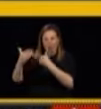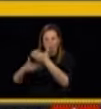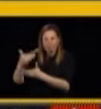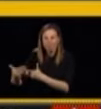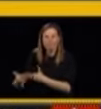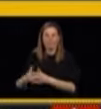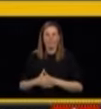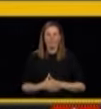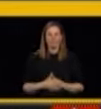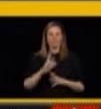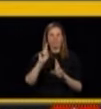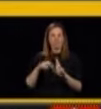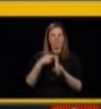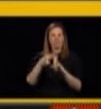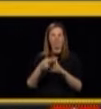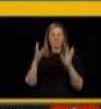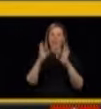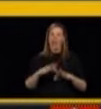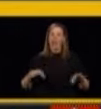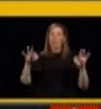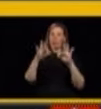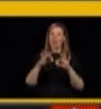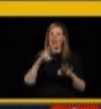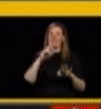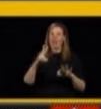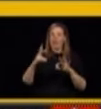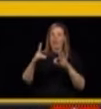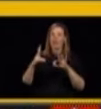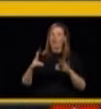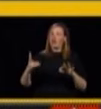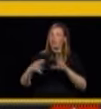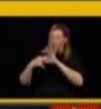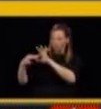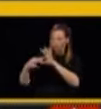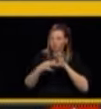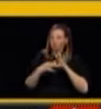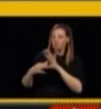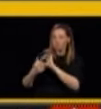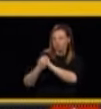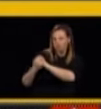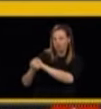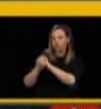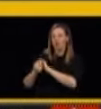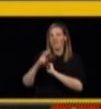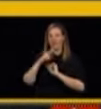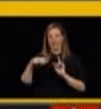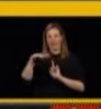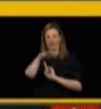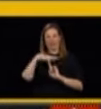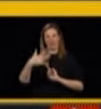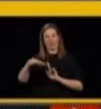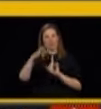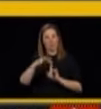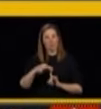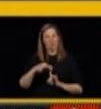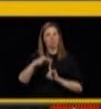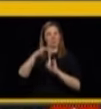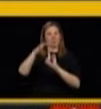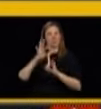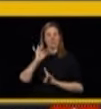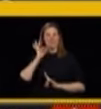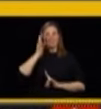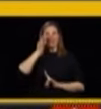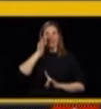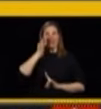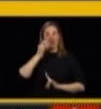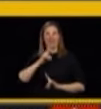que d'abord, je pense qu'il faut avoir un esprit de collégialité. Hein? C'est des circonstances absolument exceptionnelles. Ce n'est pas